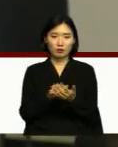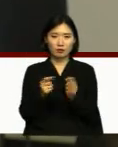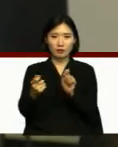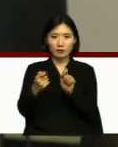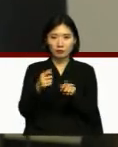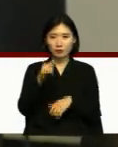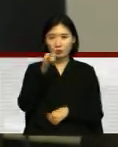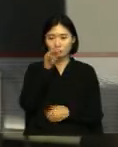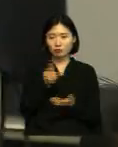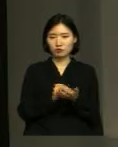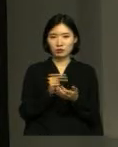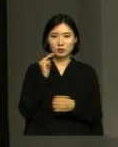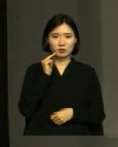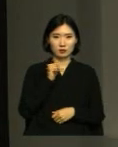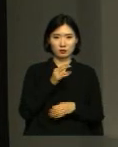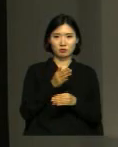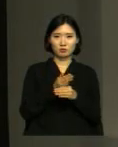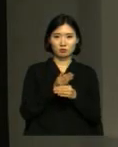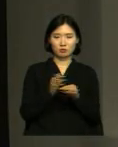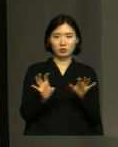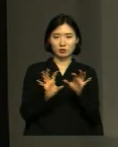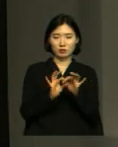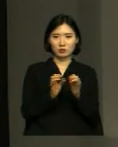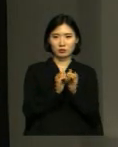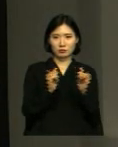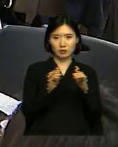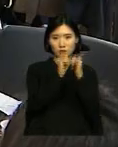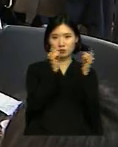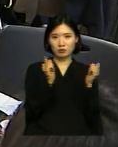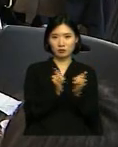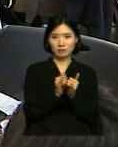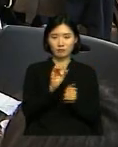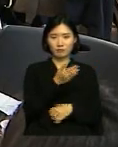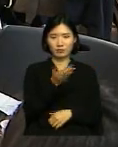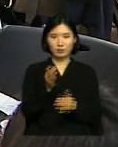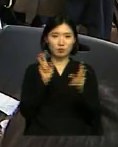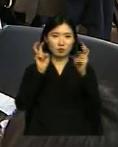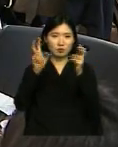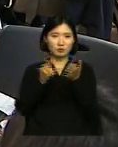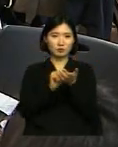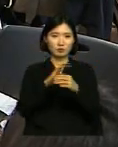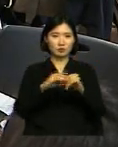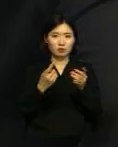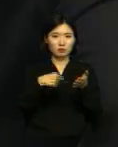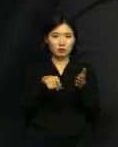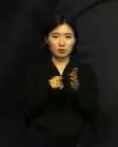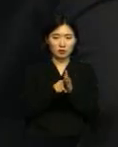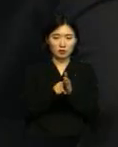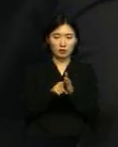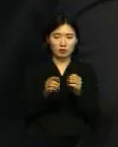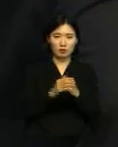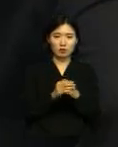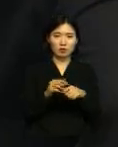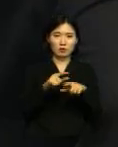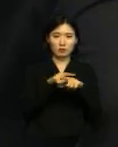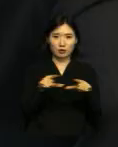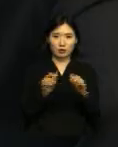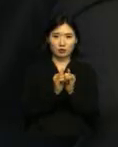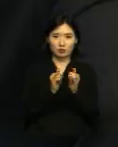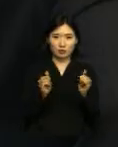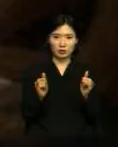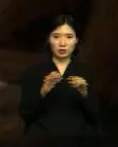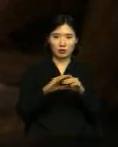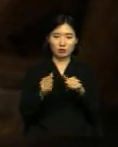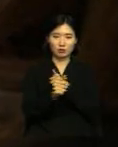있습니다 이와 관련해 양평군 시민사회에서는 양평 04 문제 해결을 위한 범국민대책위원회 구성을 추진하고